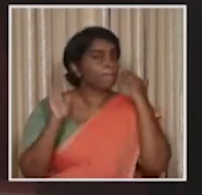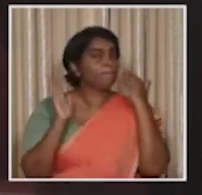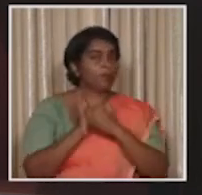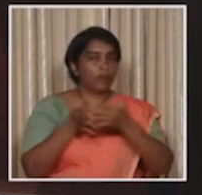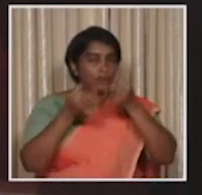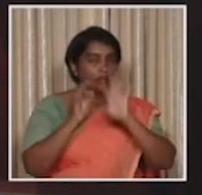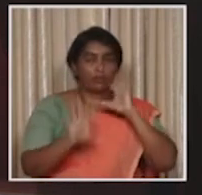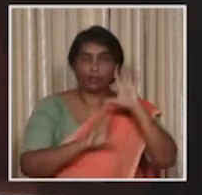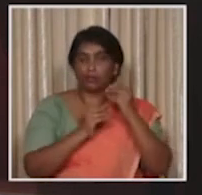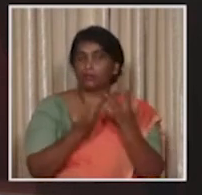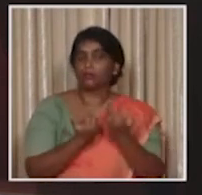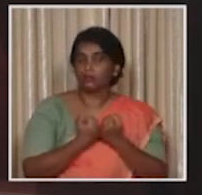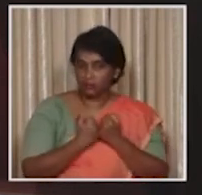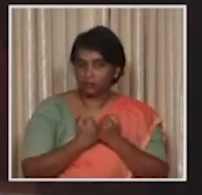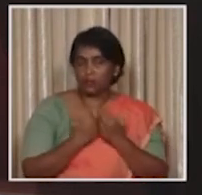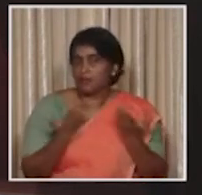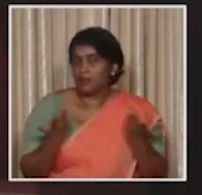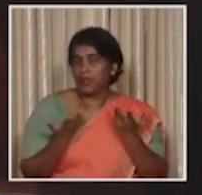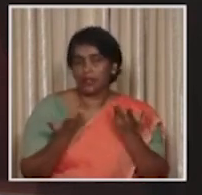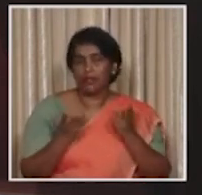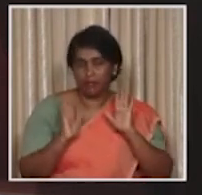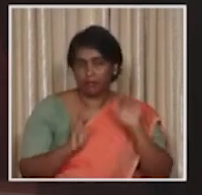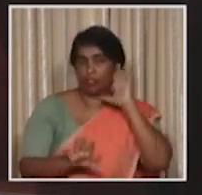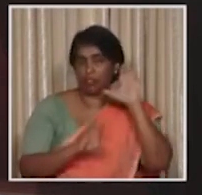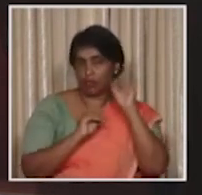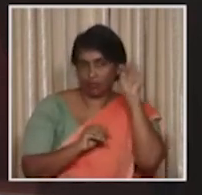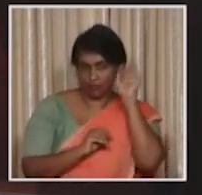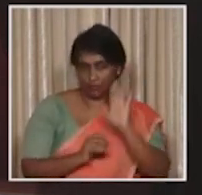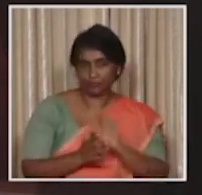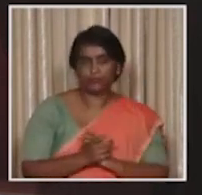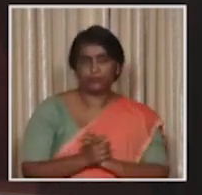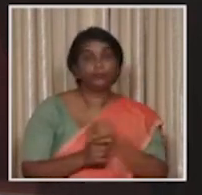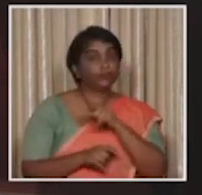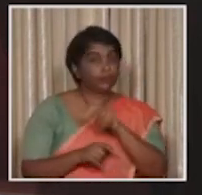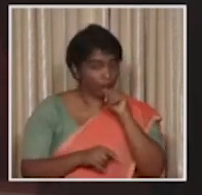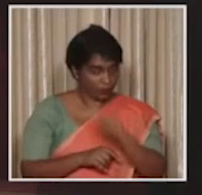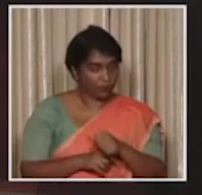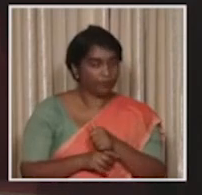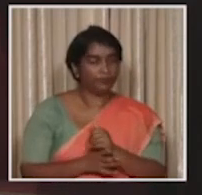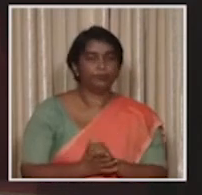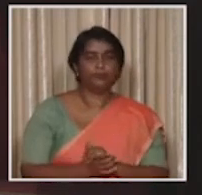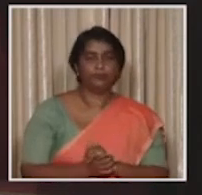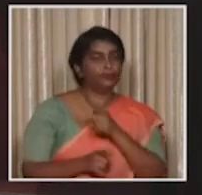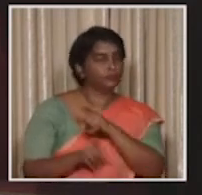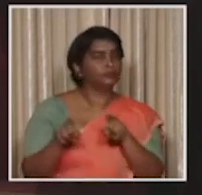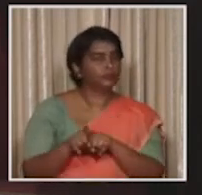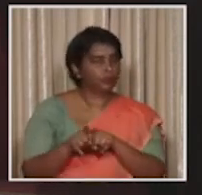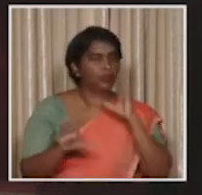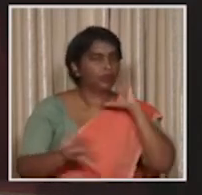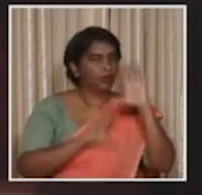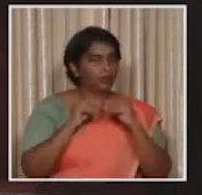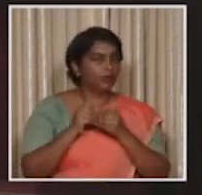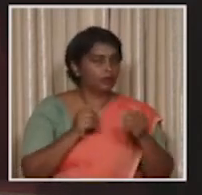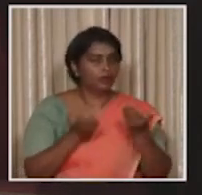නිවැරදි දත්ත ලබා ගැනීමට නොහැකි වී ඇති බව තොරතුරු වාර්තා වෙනවා. මේ සත්‍යයක්ද? එසේනම් මෙම දත්ත